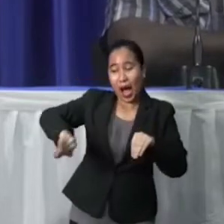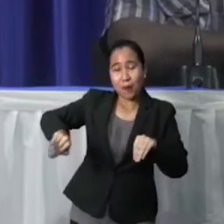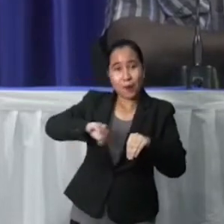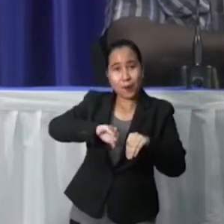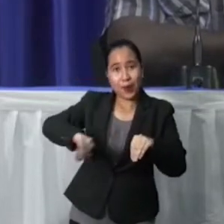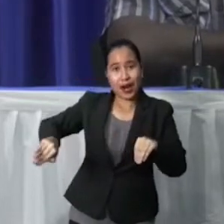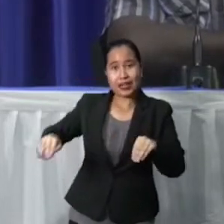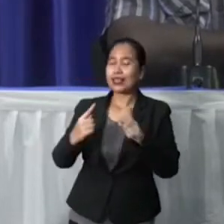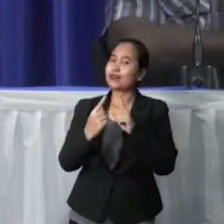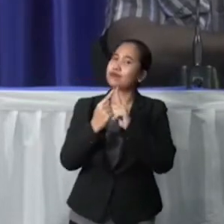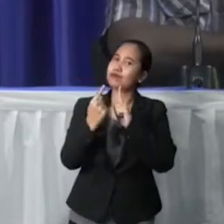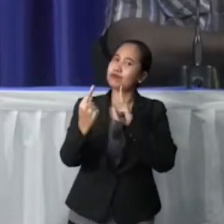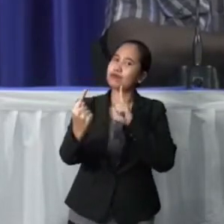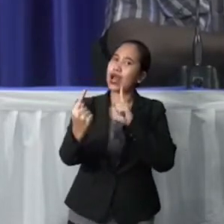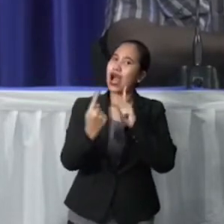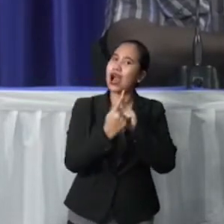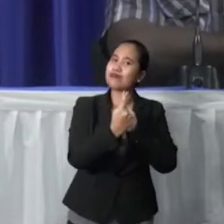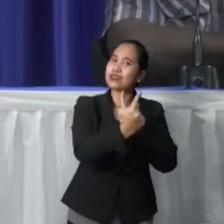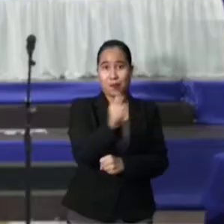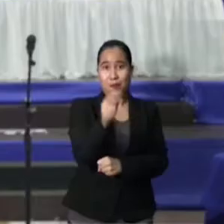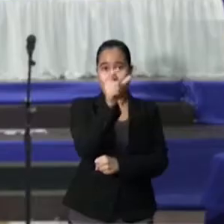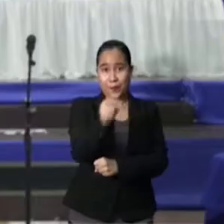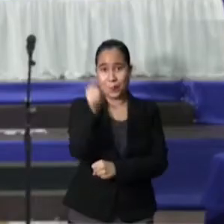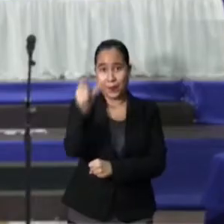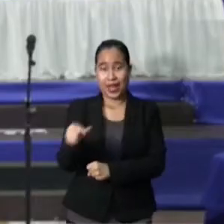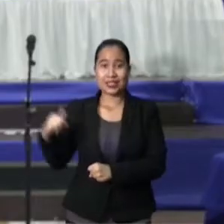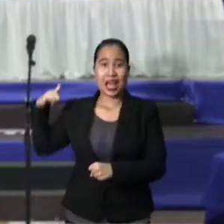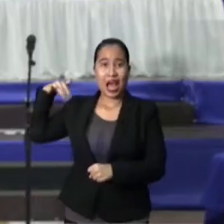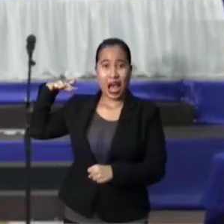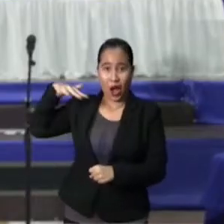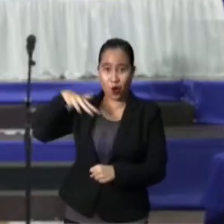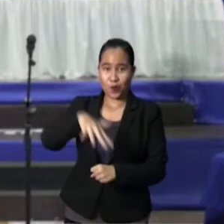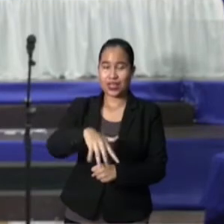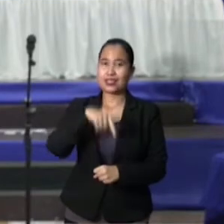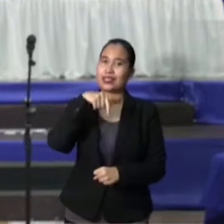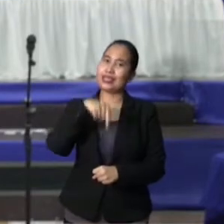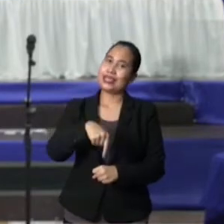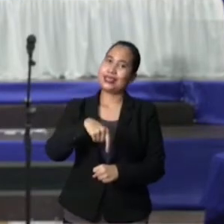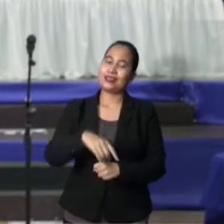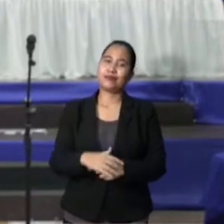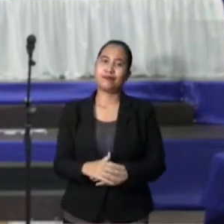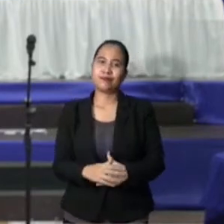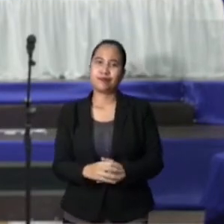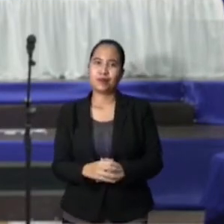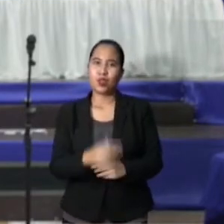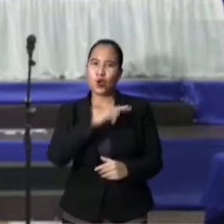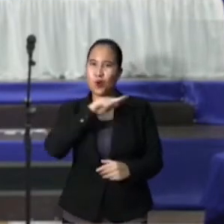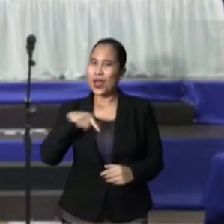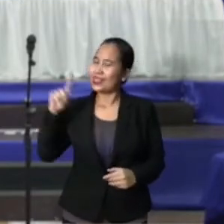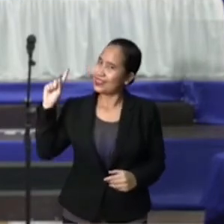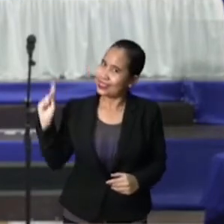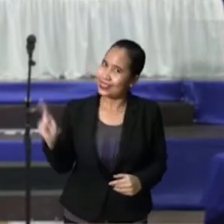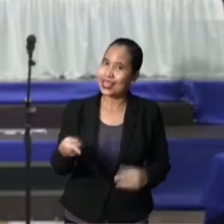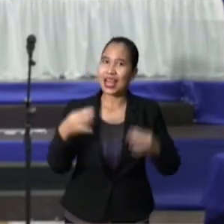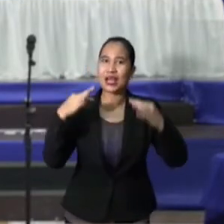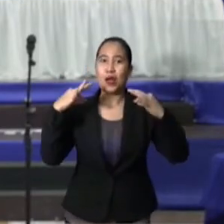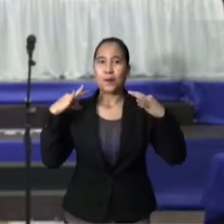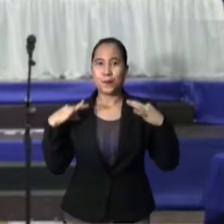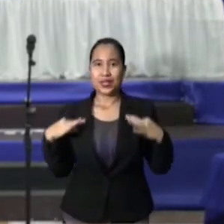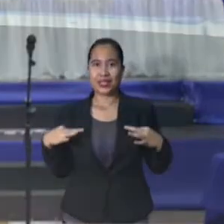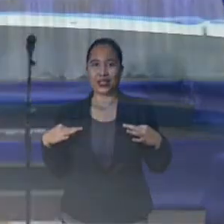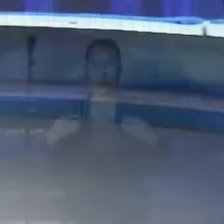beschikt. Dit zegt Ingrid Krishnadat, epidemioloog van het COVID-Outbreak Management Team, gisteren tijdens de